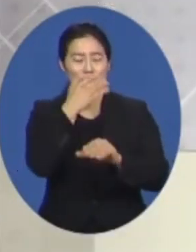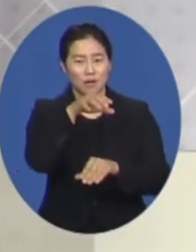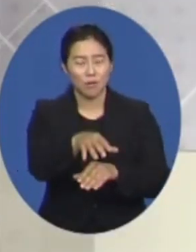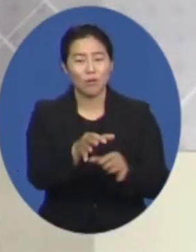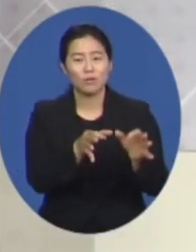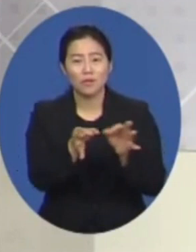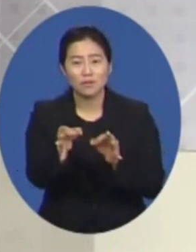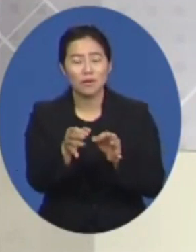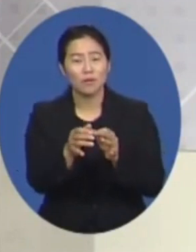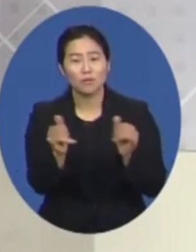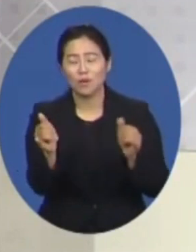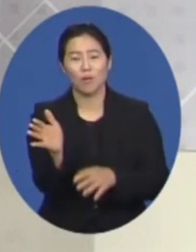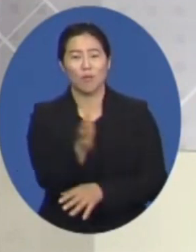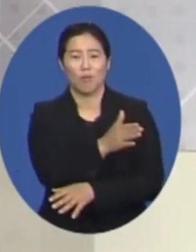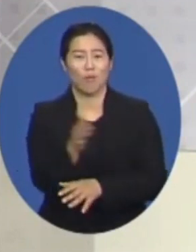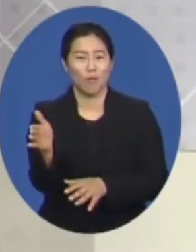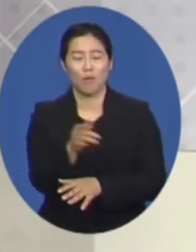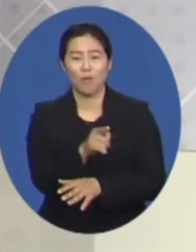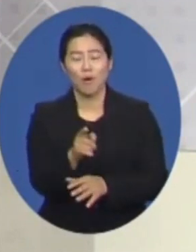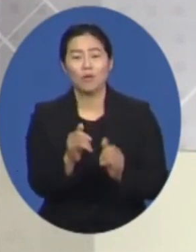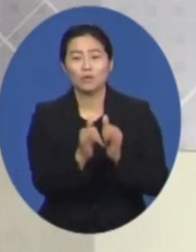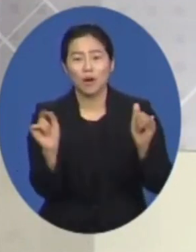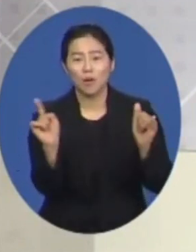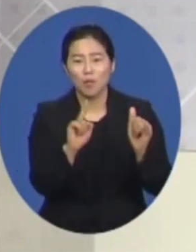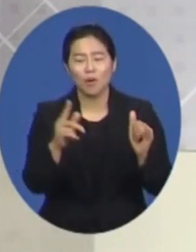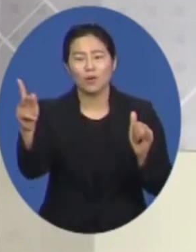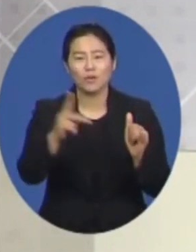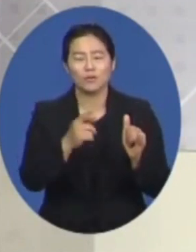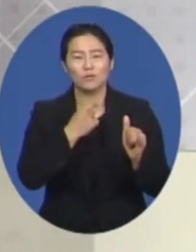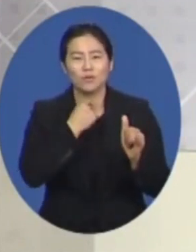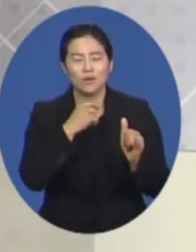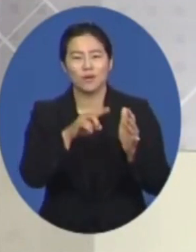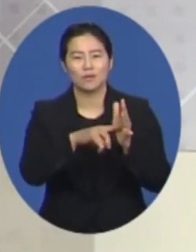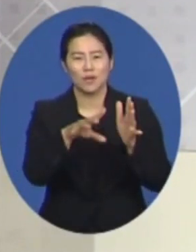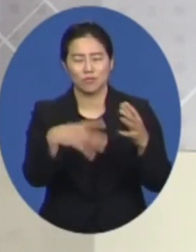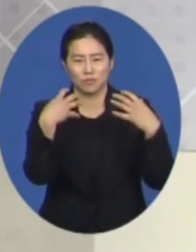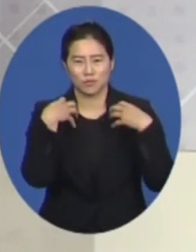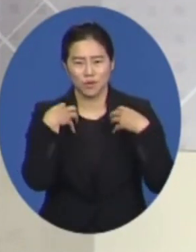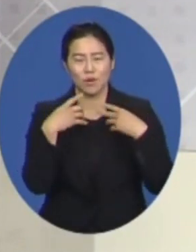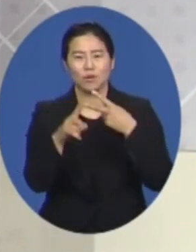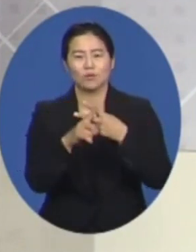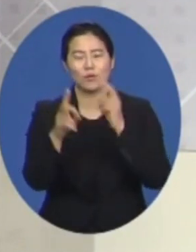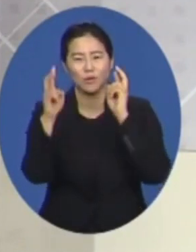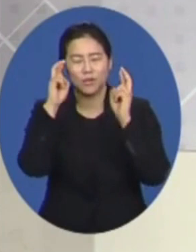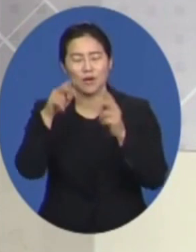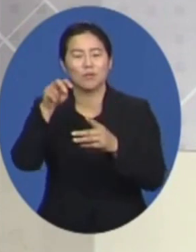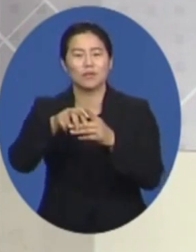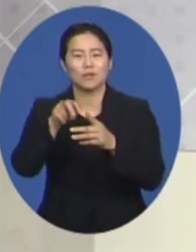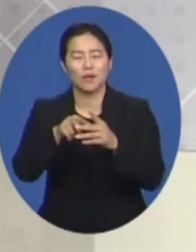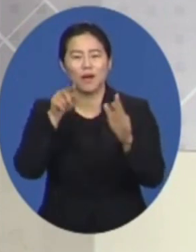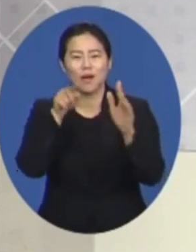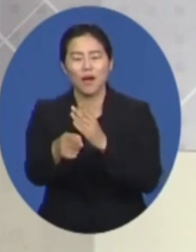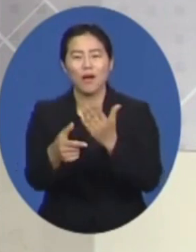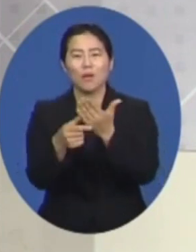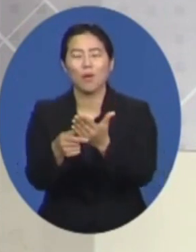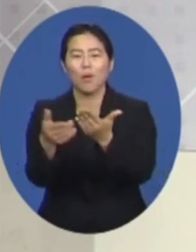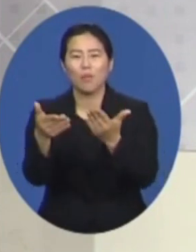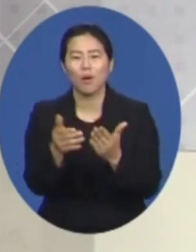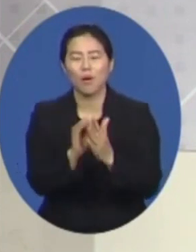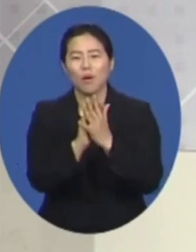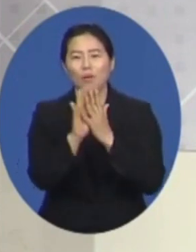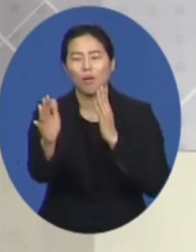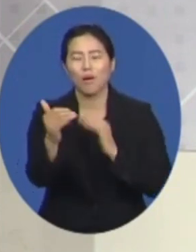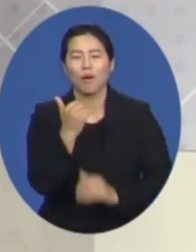사람이 있어야 하는데 대출을 받기 위해 3 부서와 중소기업 센타에 번호표를 받고 줄을